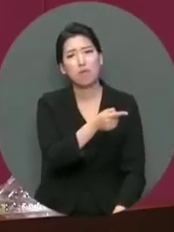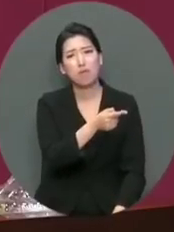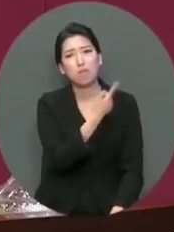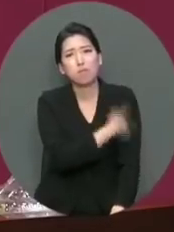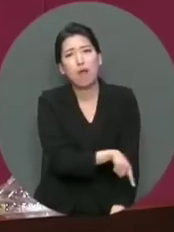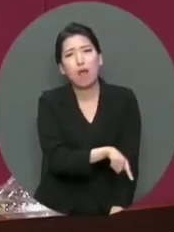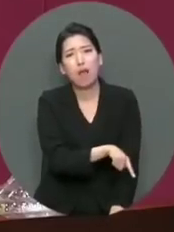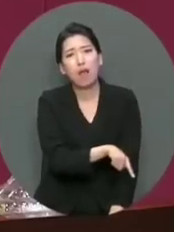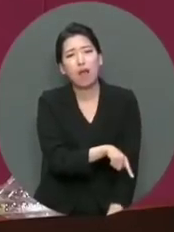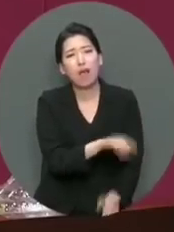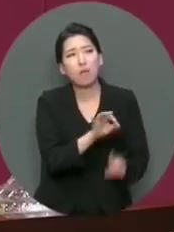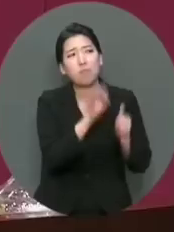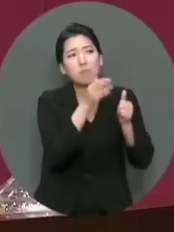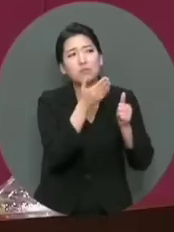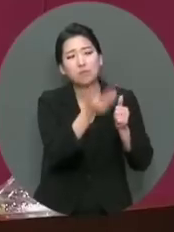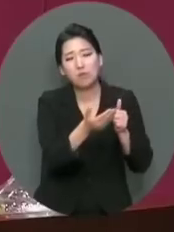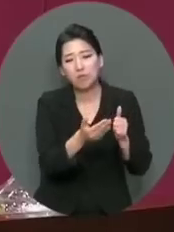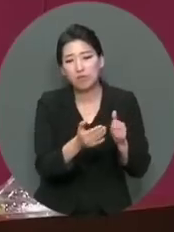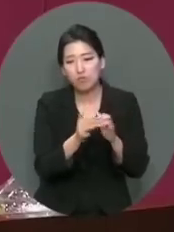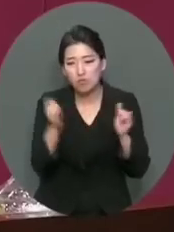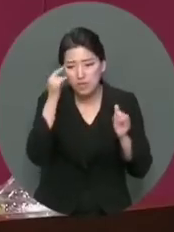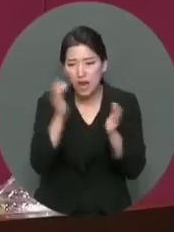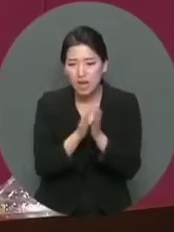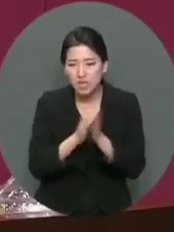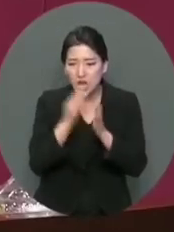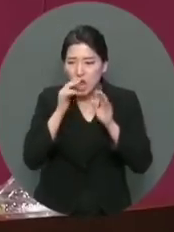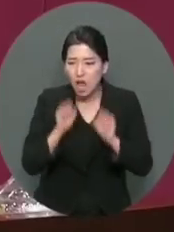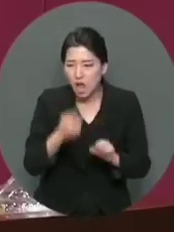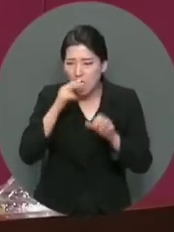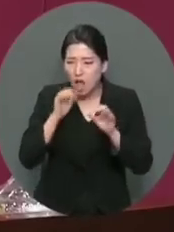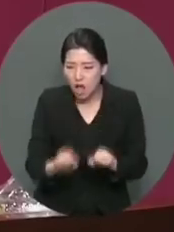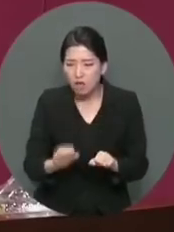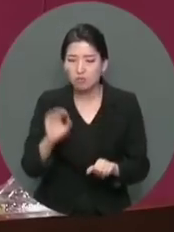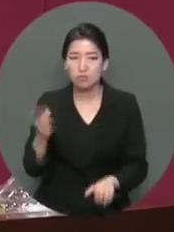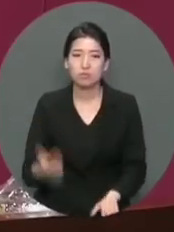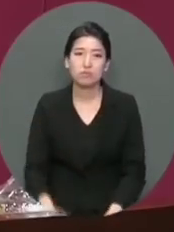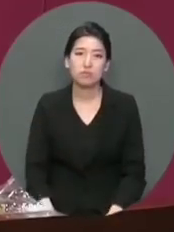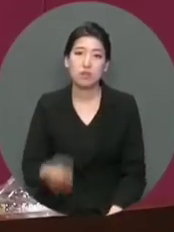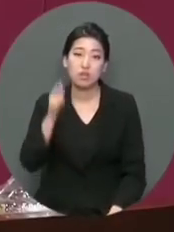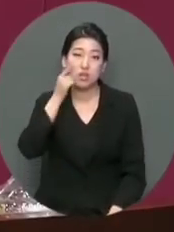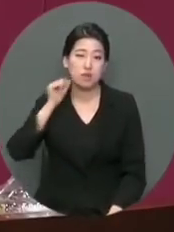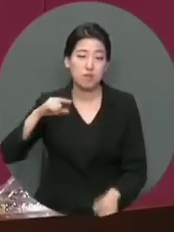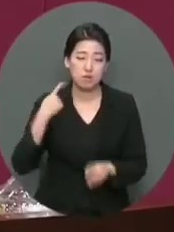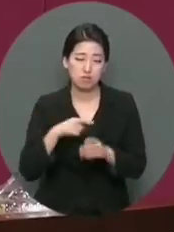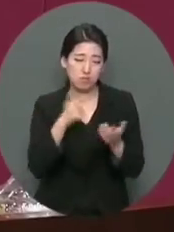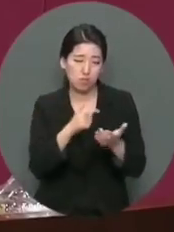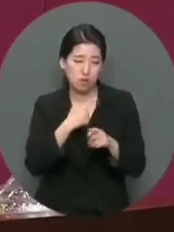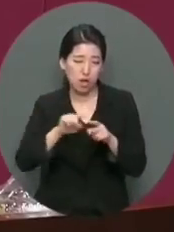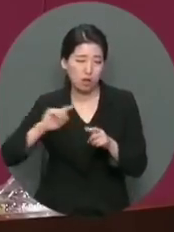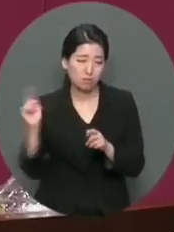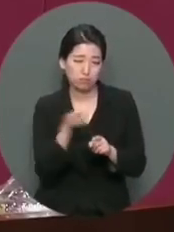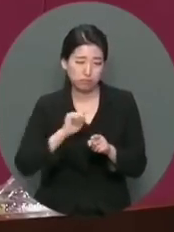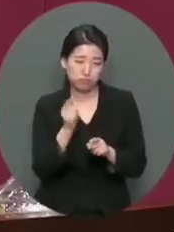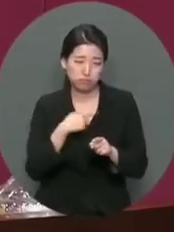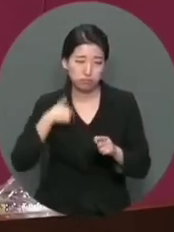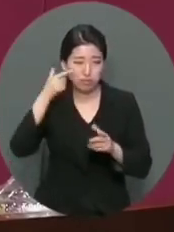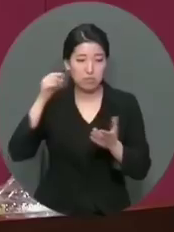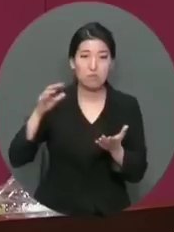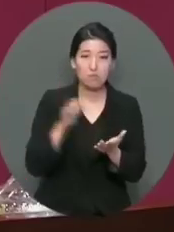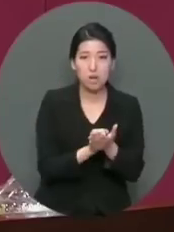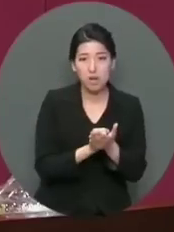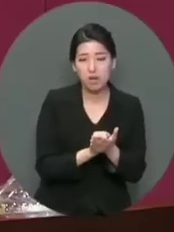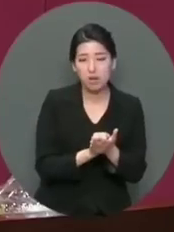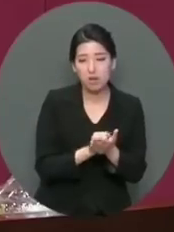각자 도생의 시대가 되었습니다. 총칼로 한반도를 침탈했던 일본은 방사능 오염수로 다시